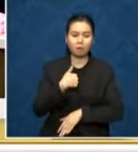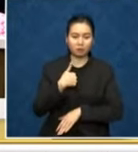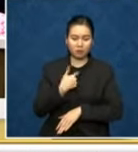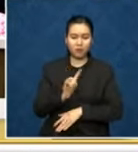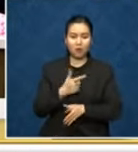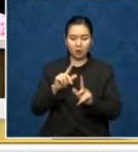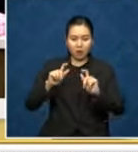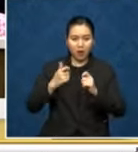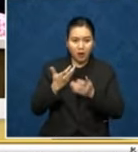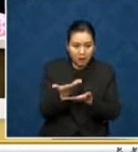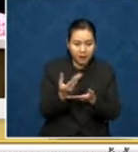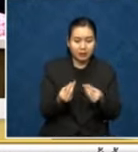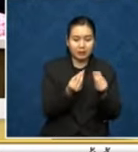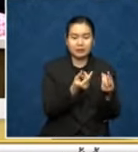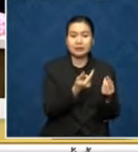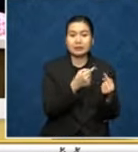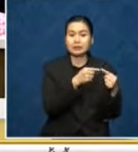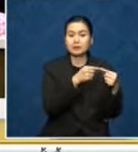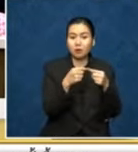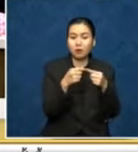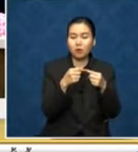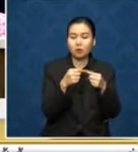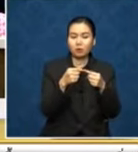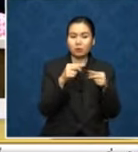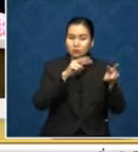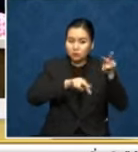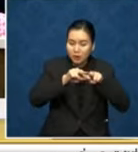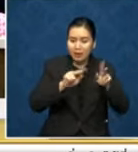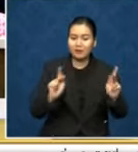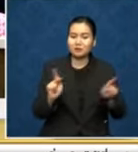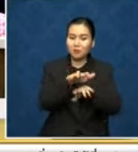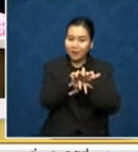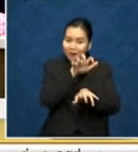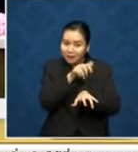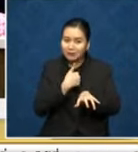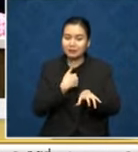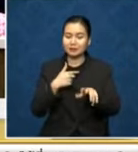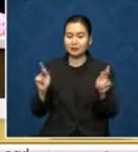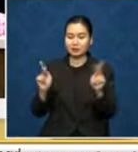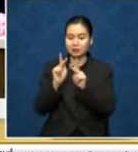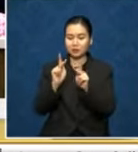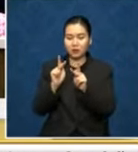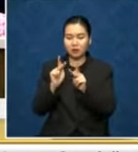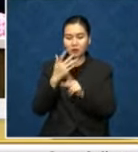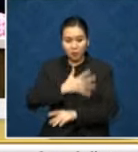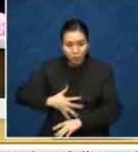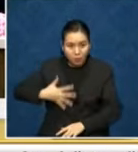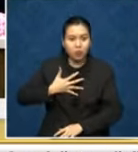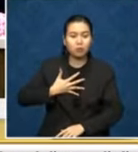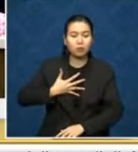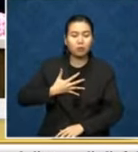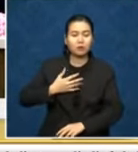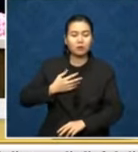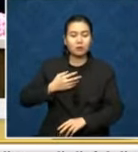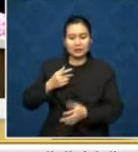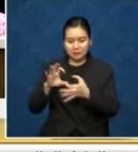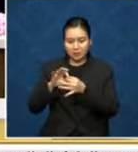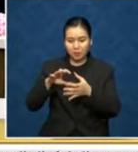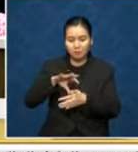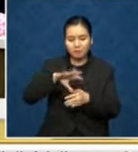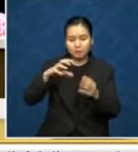ขอความอนุเคราะห์ไปยังหน่วยงานที่เกี่ยวข้องไม่ว่าจะเป็นกระทรวงมหาดไทยกระทรวงการสาธารณสุขตลอดจนหน่วยงานที่เกี่ยว